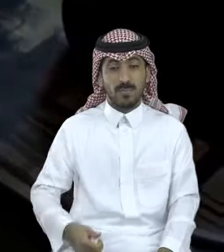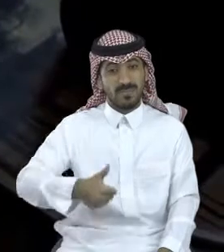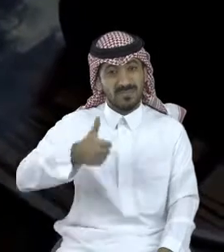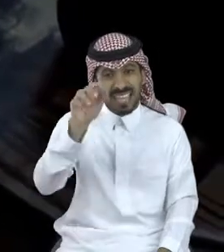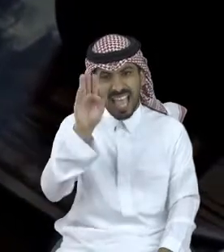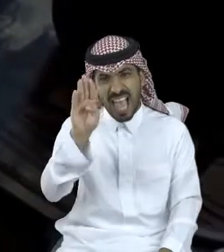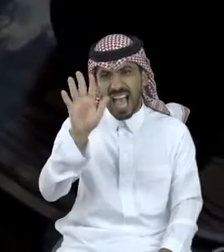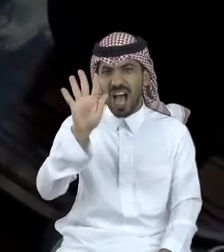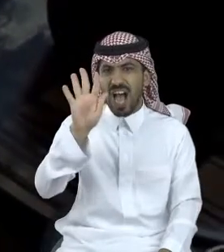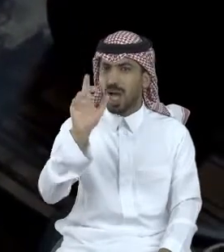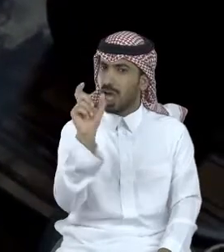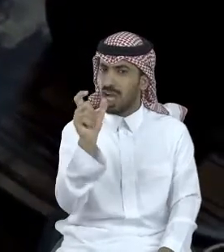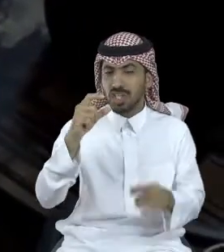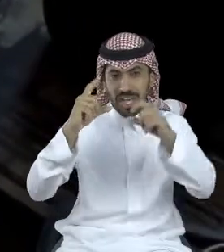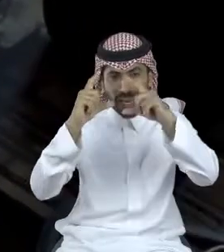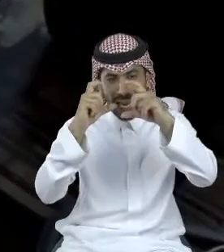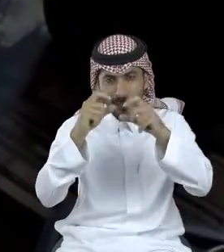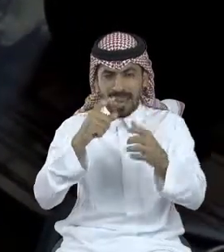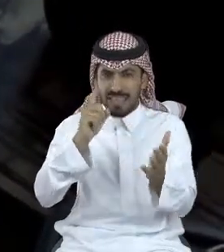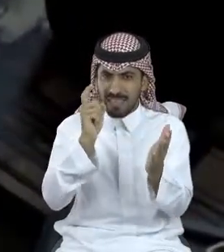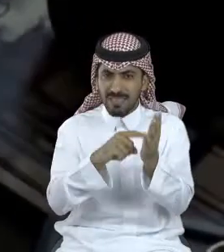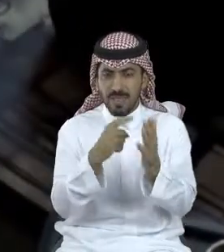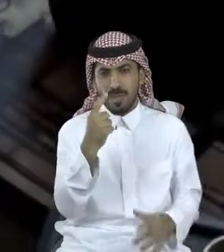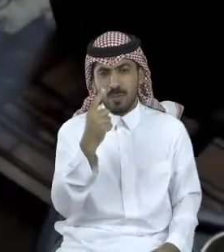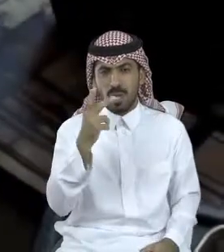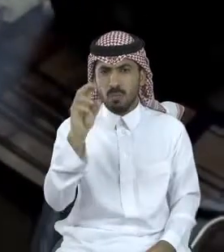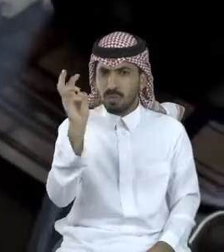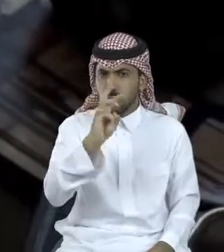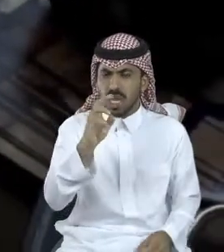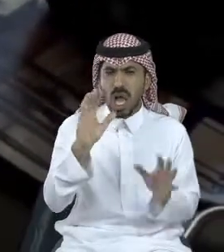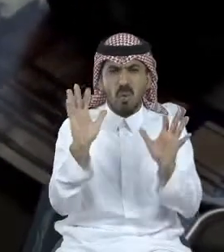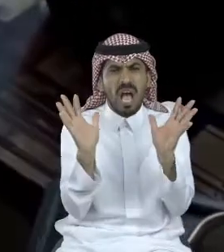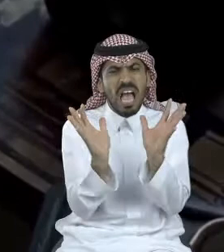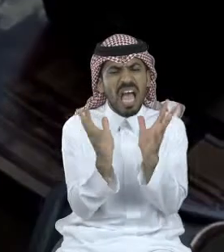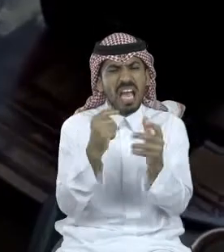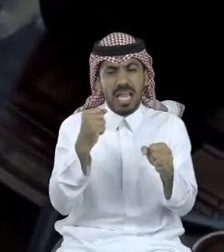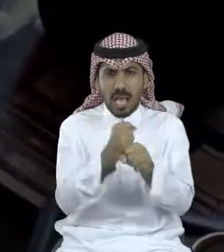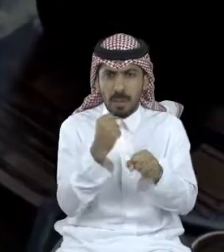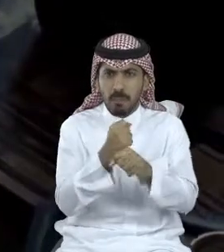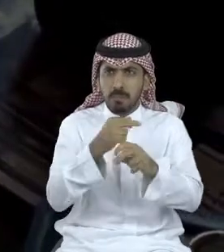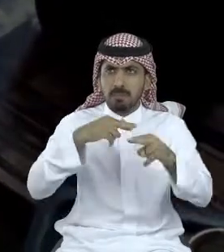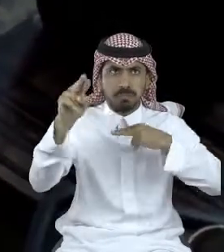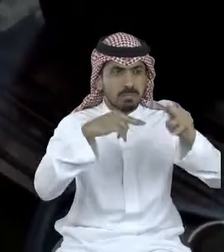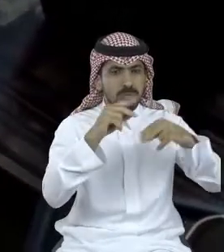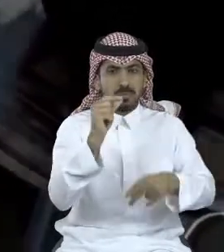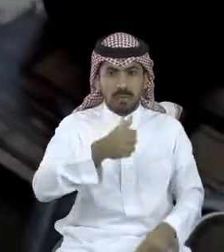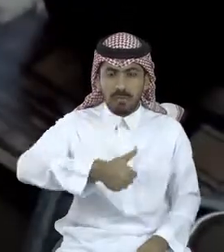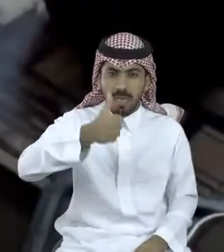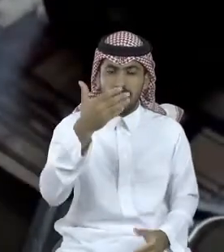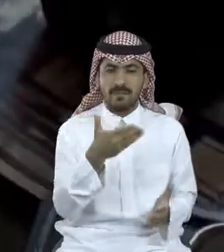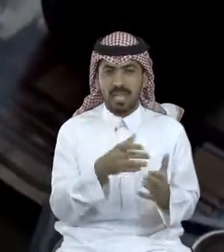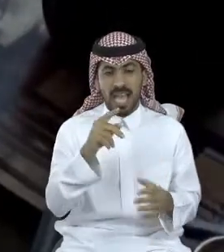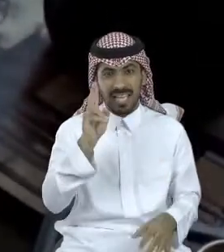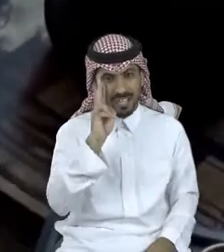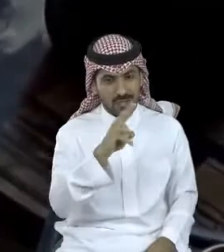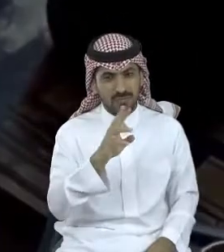فاكشن كاميرا يمكن التطبيق هذا مو متوفر في متجرنا، فلما اضغط عليه سواء في المتجر حق بلاي او متجر سلايد مي ام اي ميدل ايست برضه ما هو موجود. عندكم